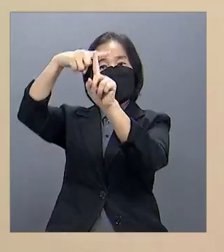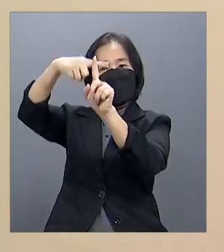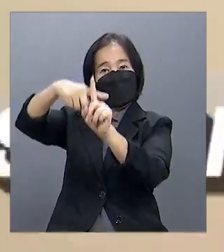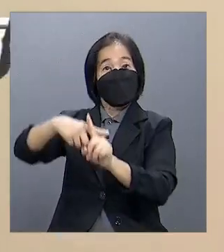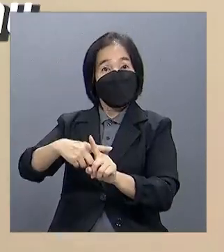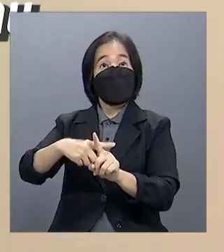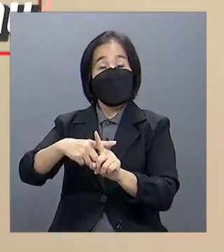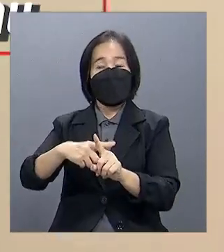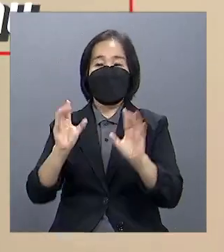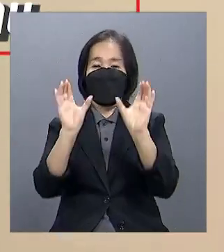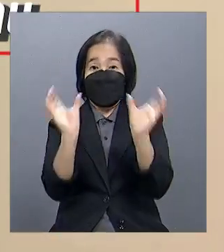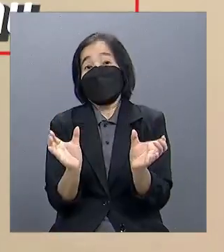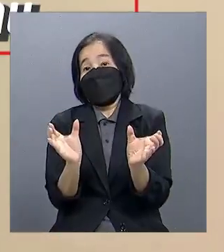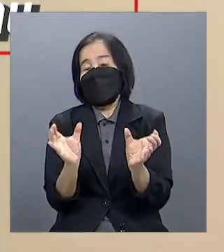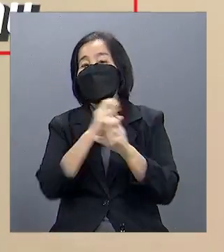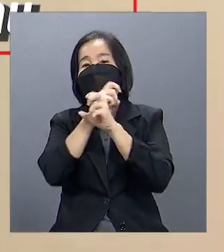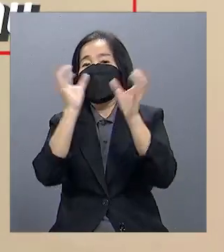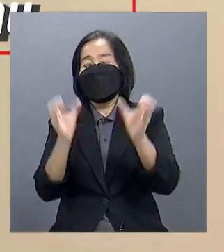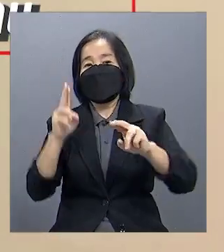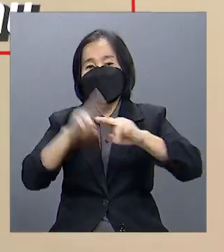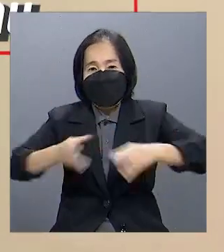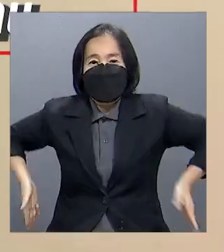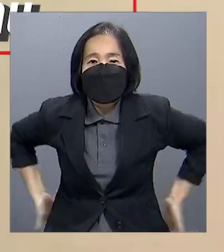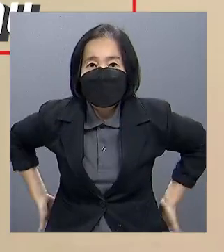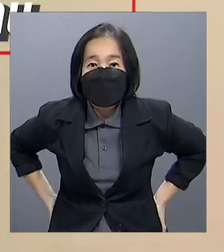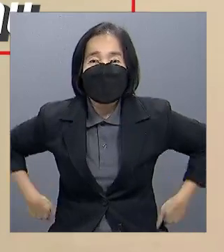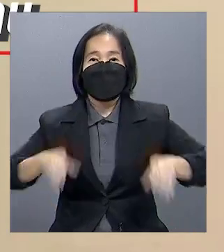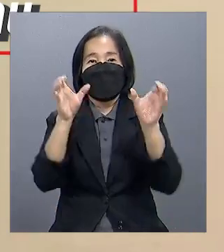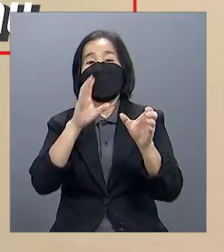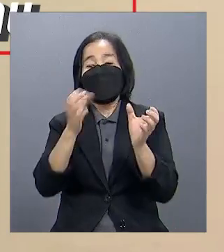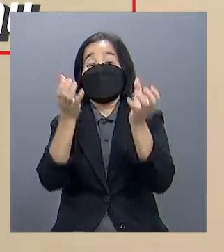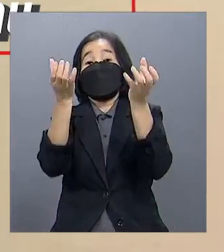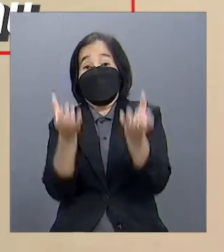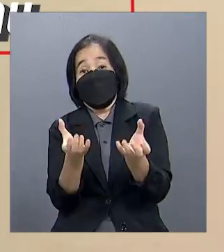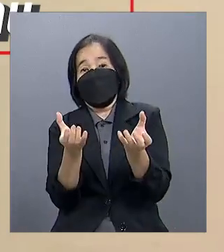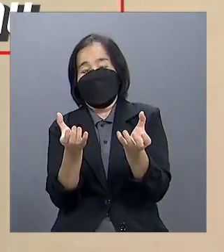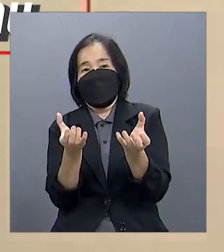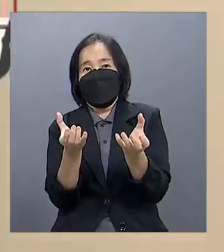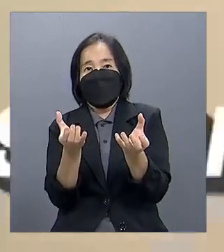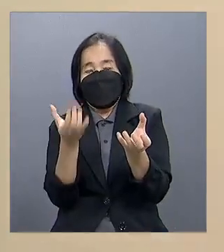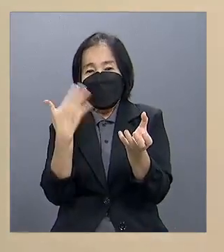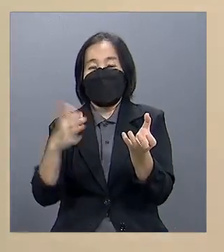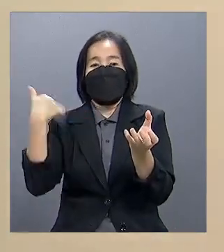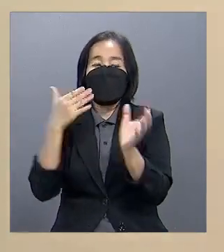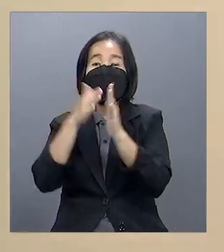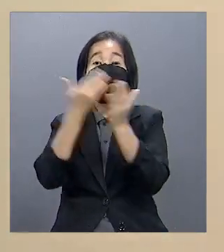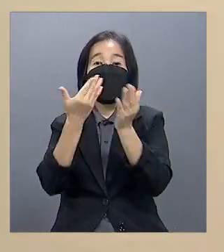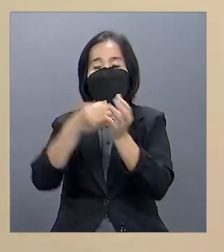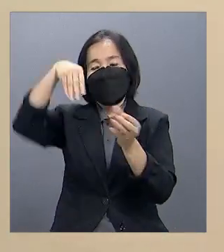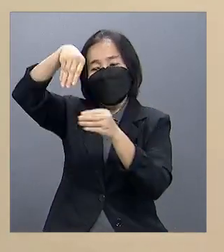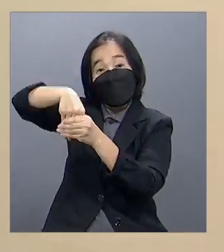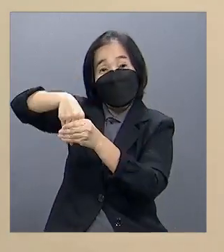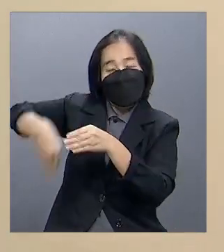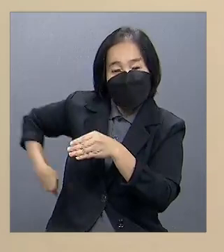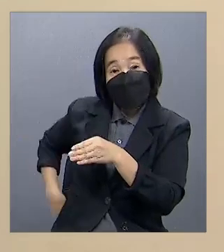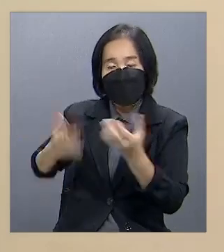ดูกเชิงกรานนะคะถ้าสมมติว่าเรามีการนั่งทับนะคะแล้วระดับของกระดูกเชิงกรานของเราเนี่ยมันจะไม่เท่ากันก็จะมีการเอียงแบบนี้นะคะ